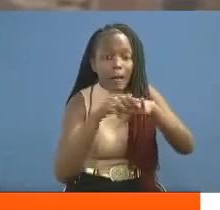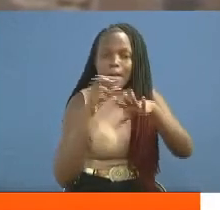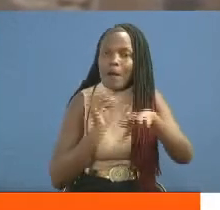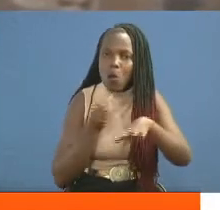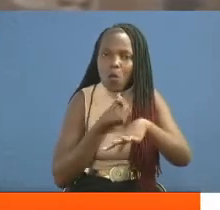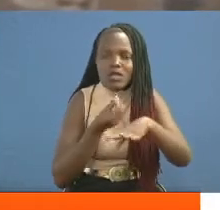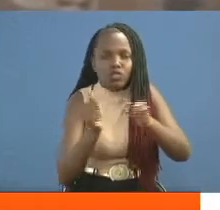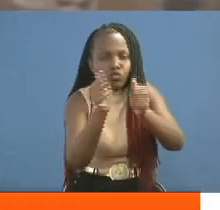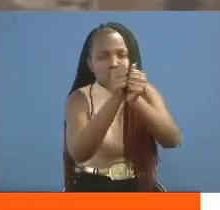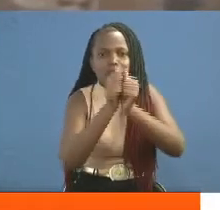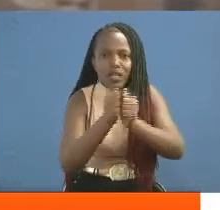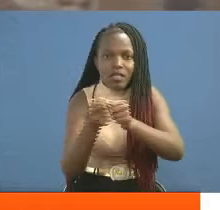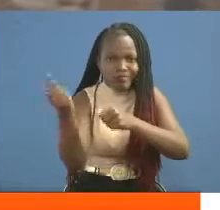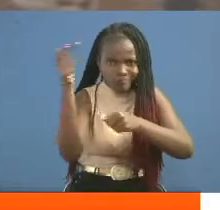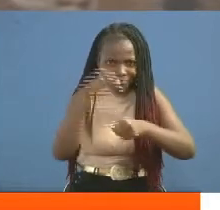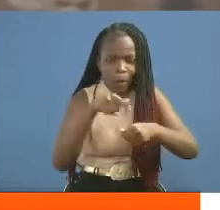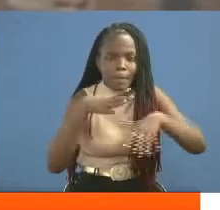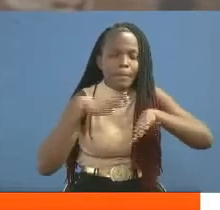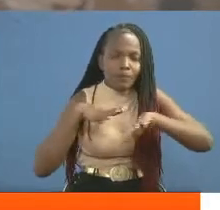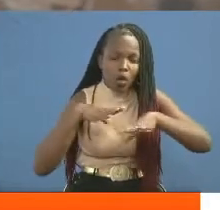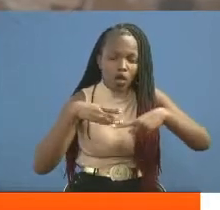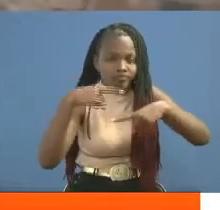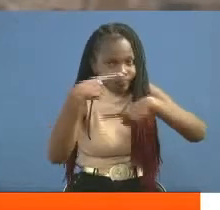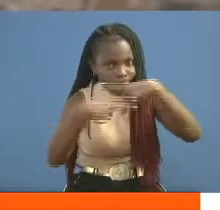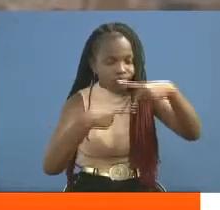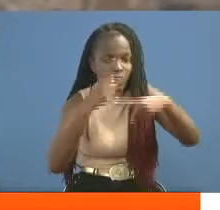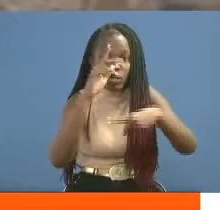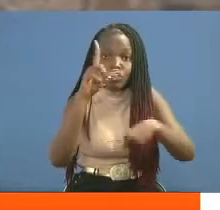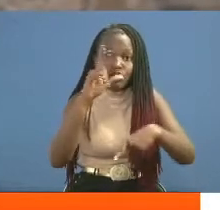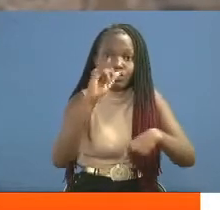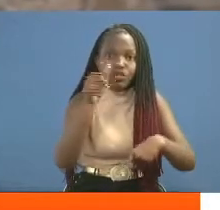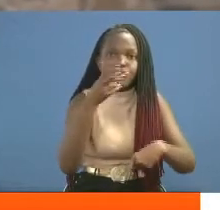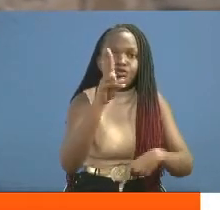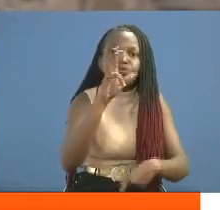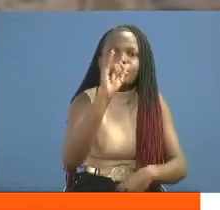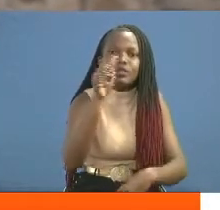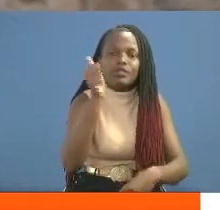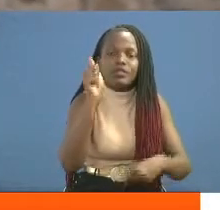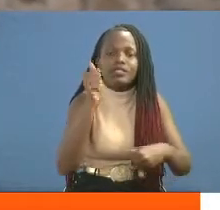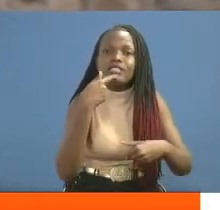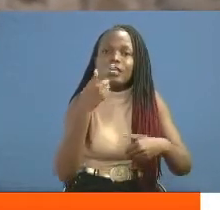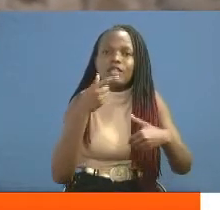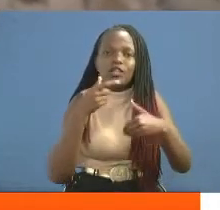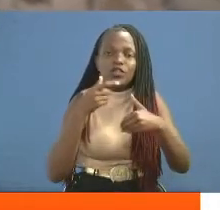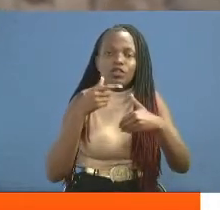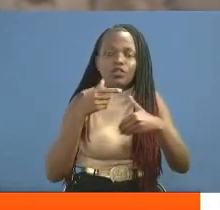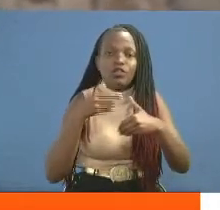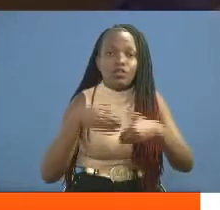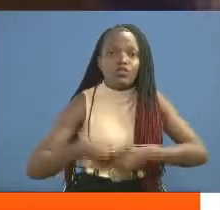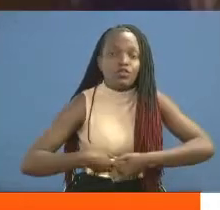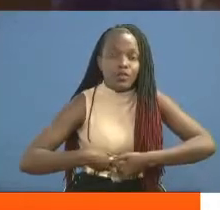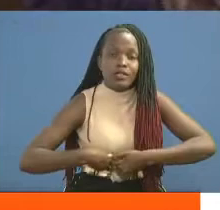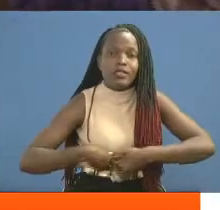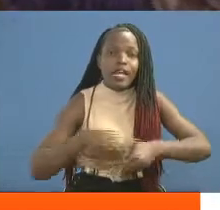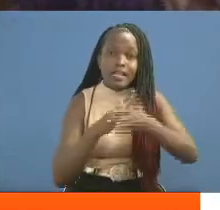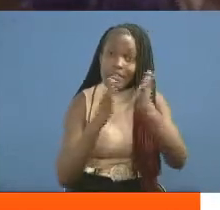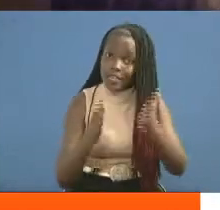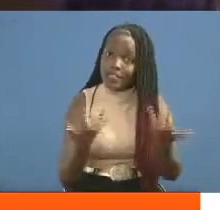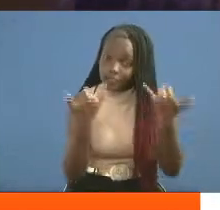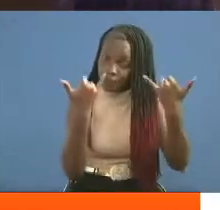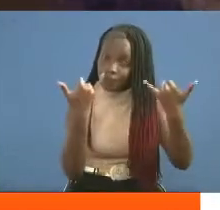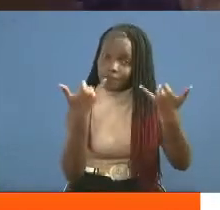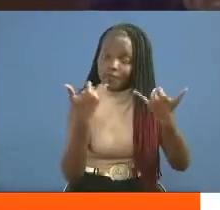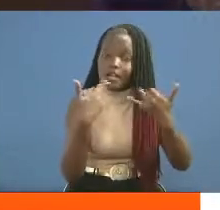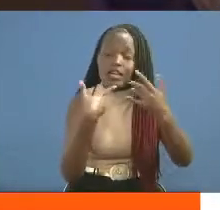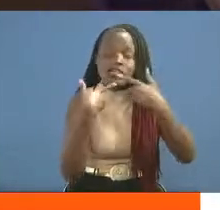umefika tuungane na mwanarika mwenzetu tuendeleze Juja. So we are saying youths, the leaders of now.